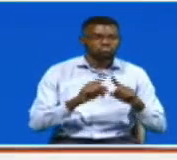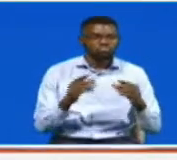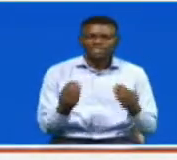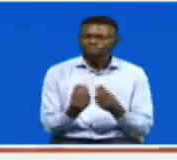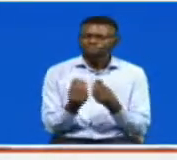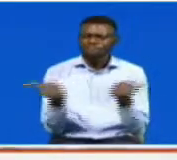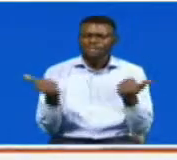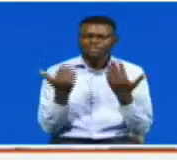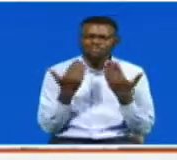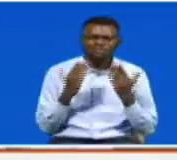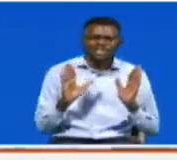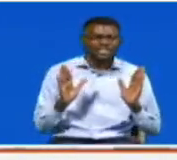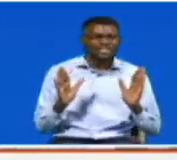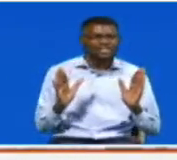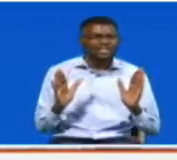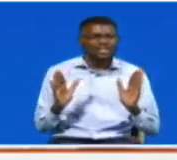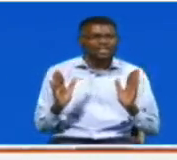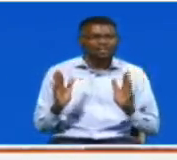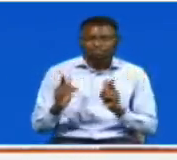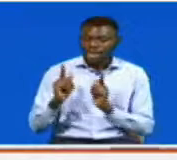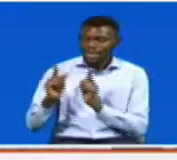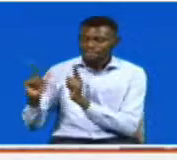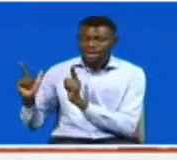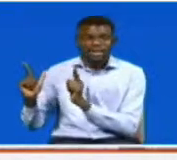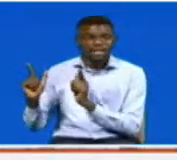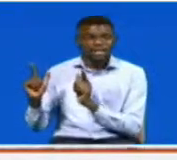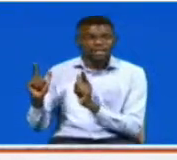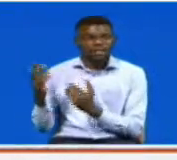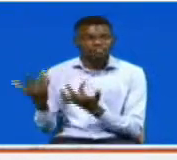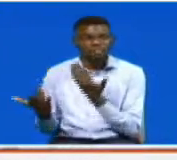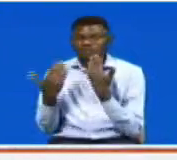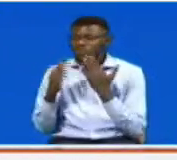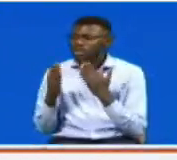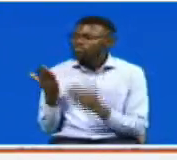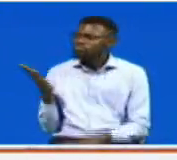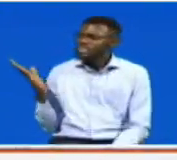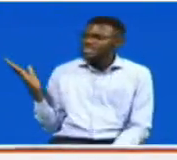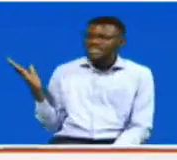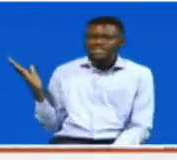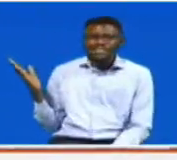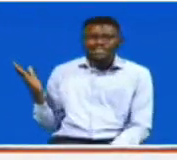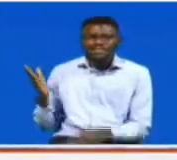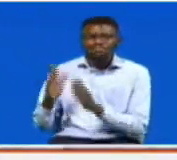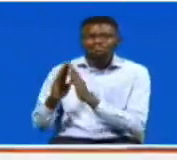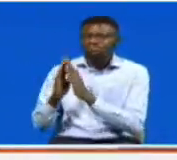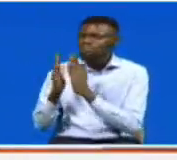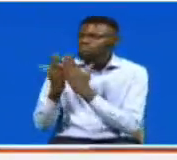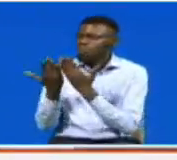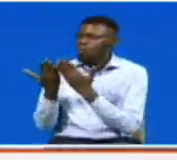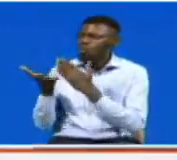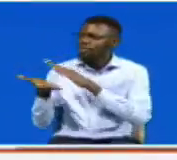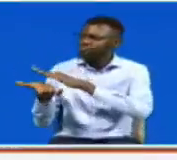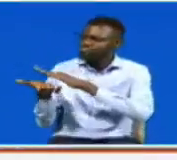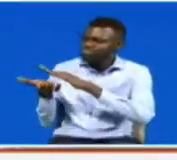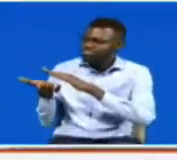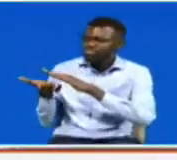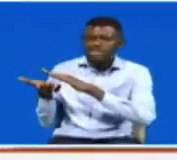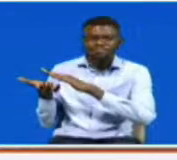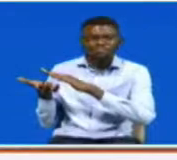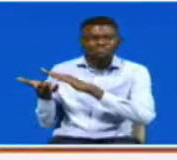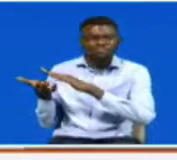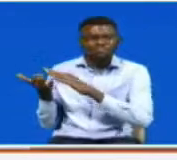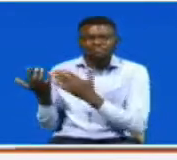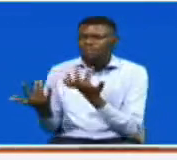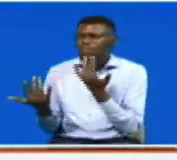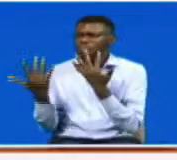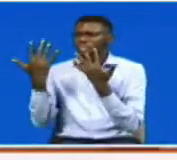jivu. Wamechoma library. Ona, hii ni kabati ya vitabu, pia hii kabati ya vitabu bado inawaka. Ni kama walimwaga sijui